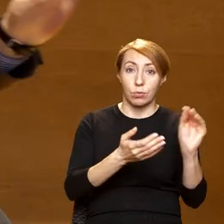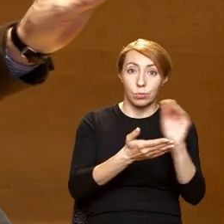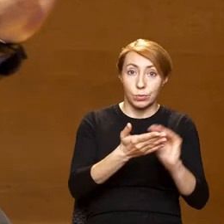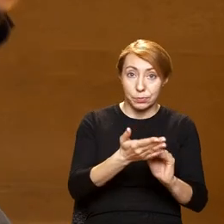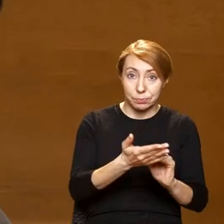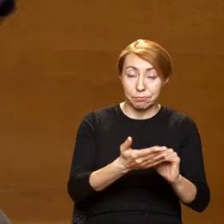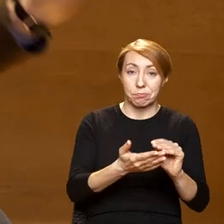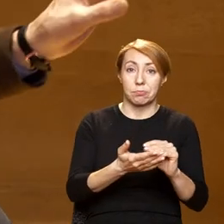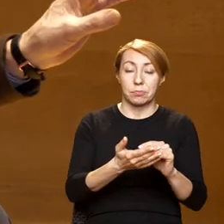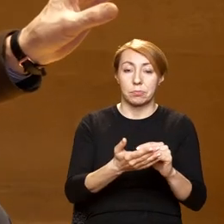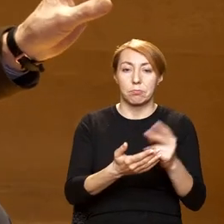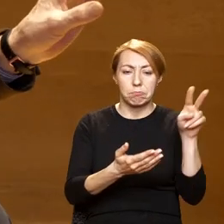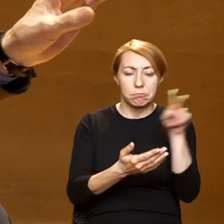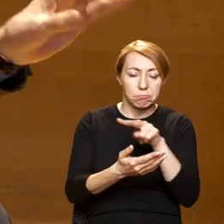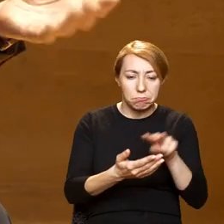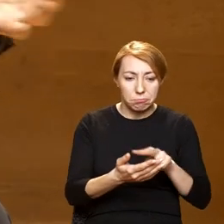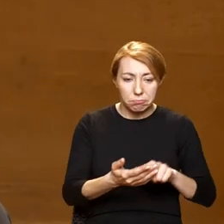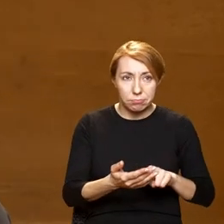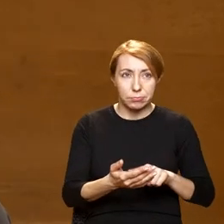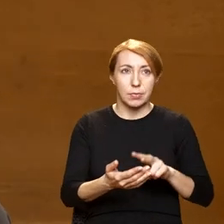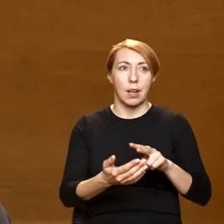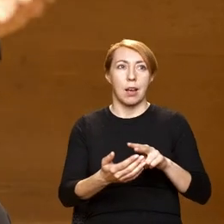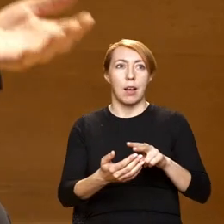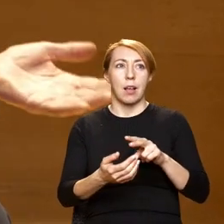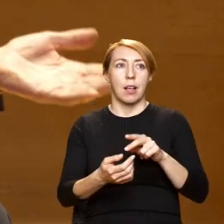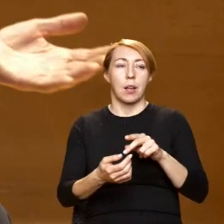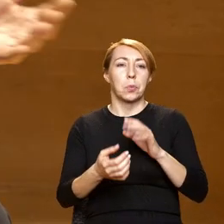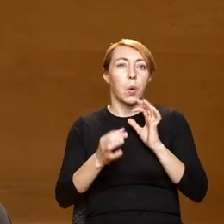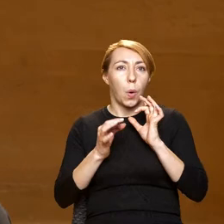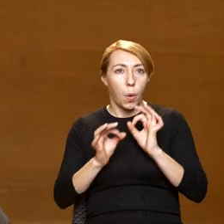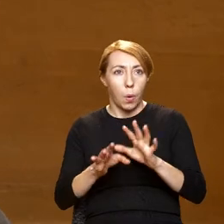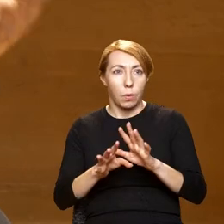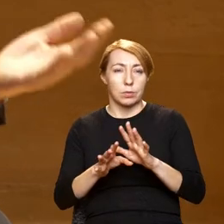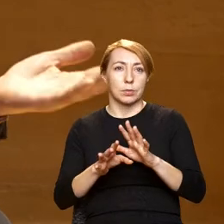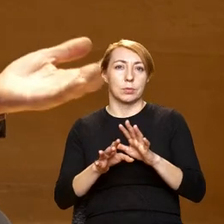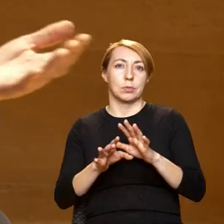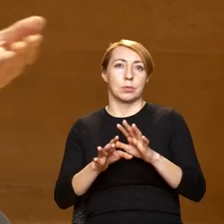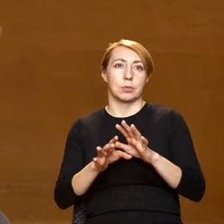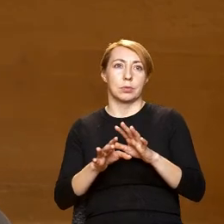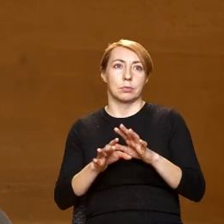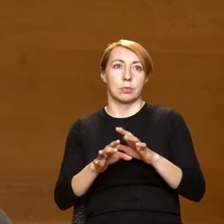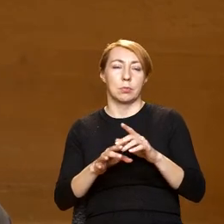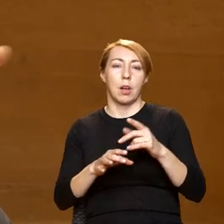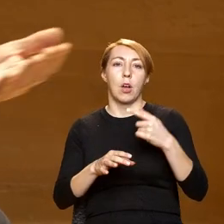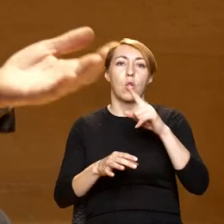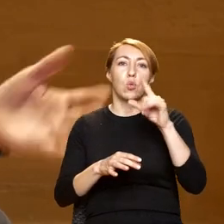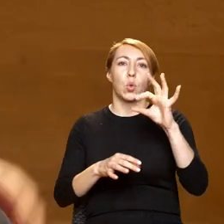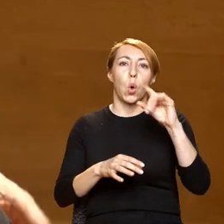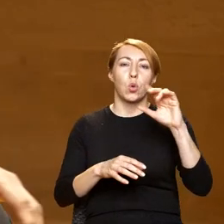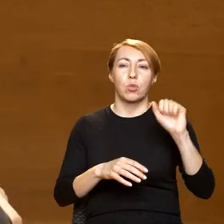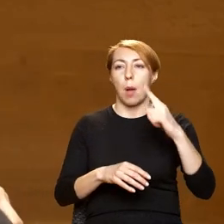poczytałem je do strony, bo to oczywiście, to Zosia poszła, Teodora przyjechała,